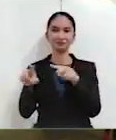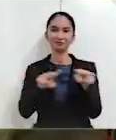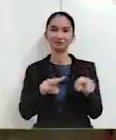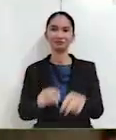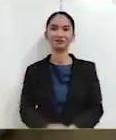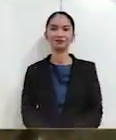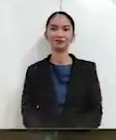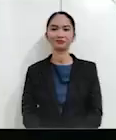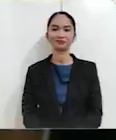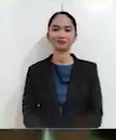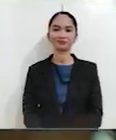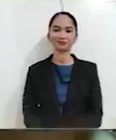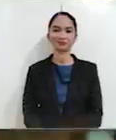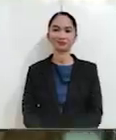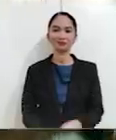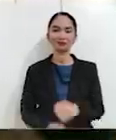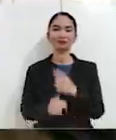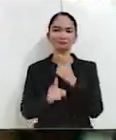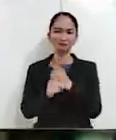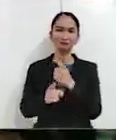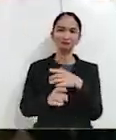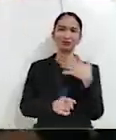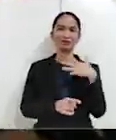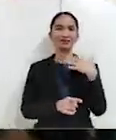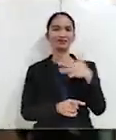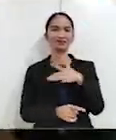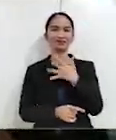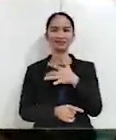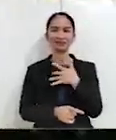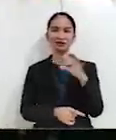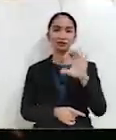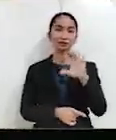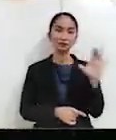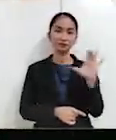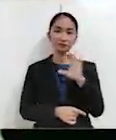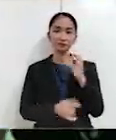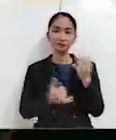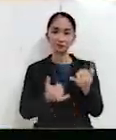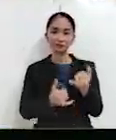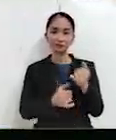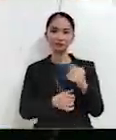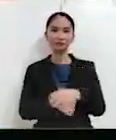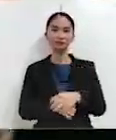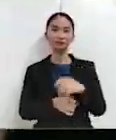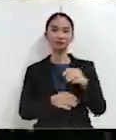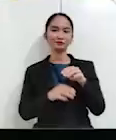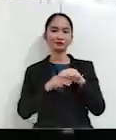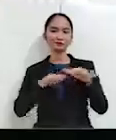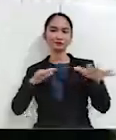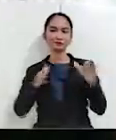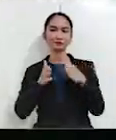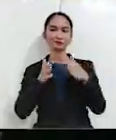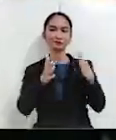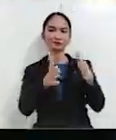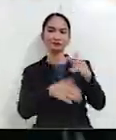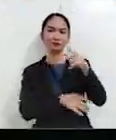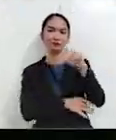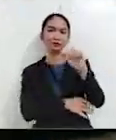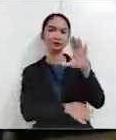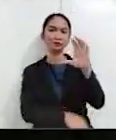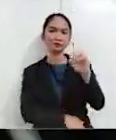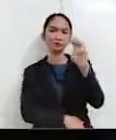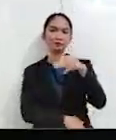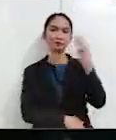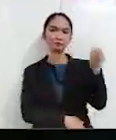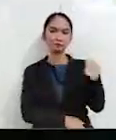Naku, tamang-tama, Nikki. Feel na talaga ang Pasko dito sa kahabaan ng Merced Street sa Paco, Maynila. Isang